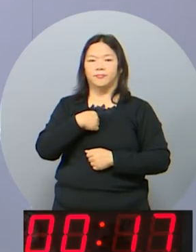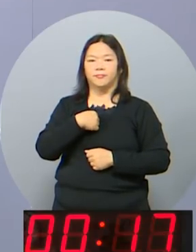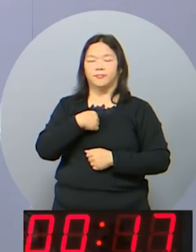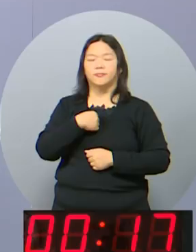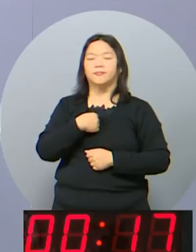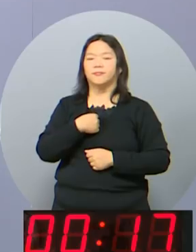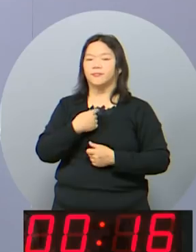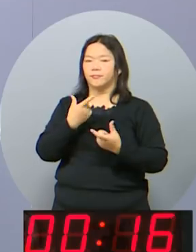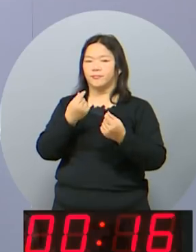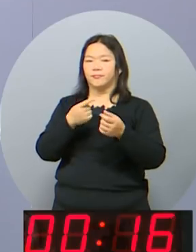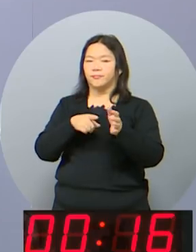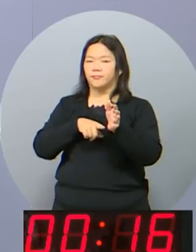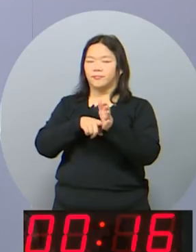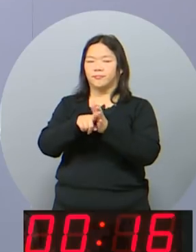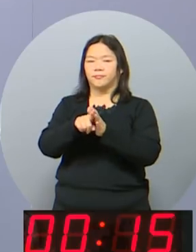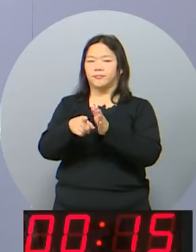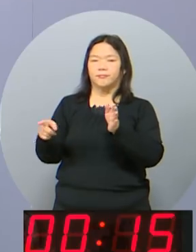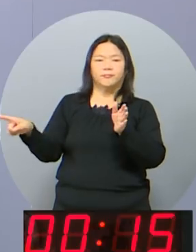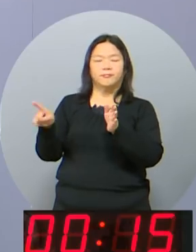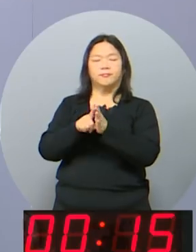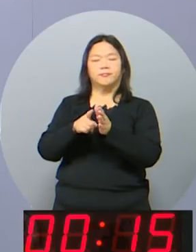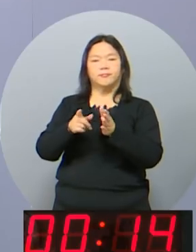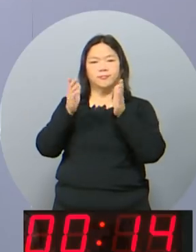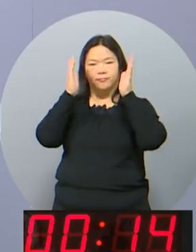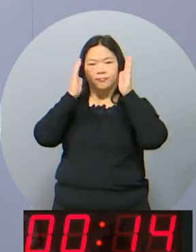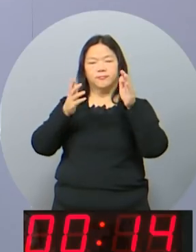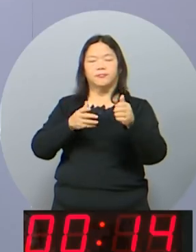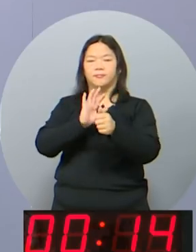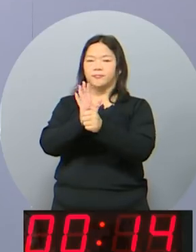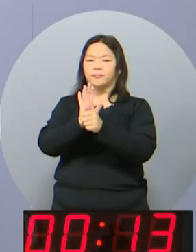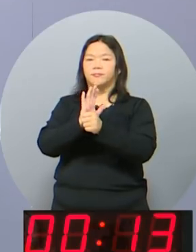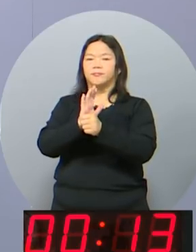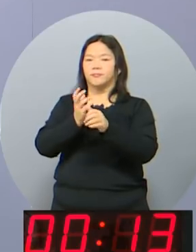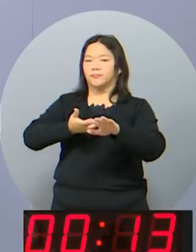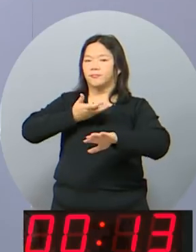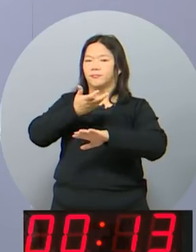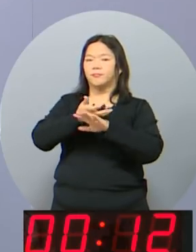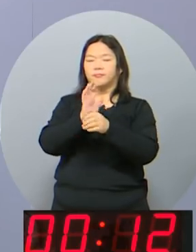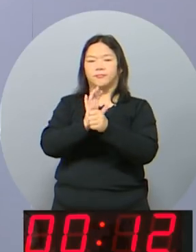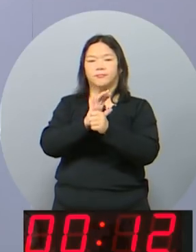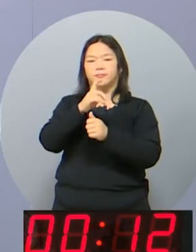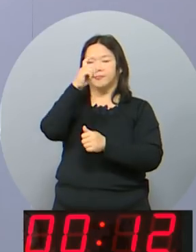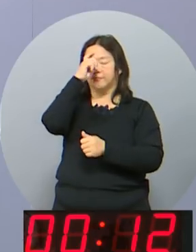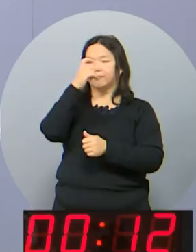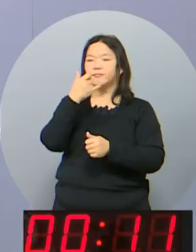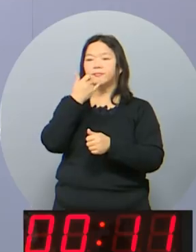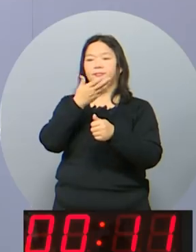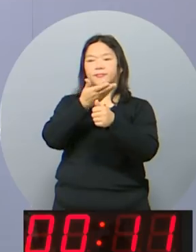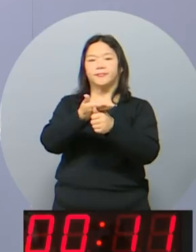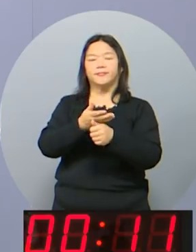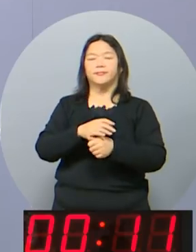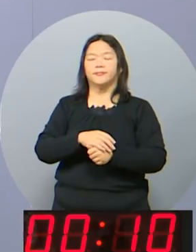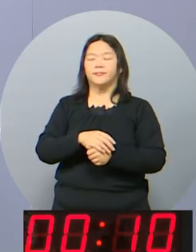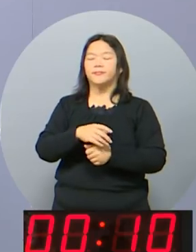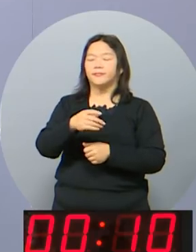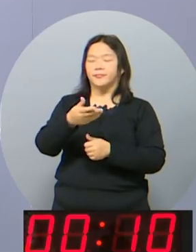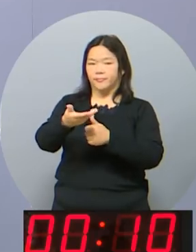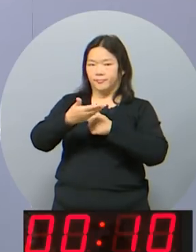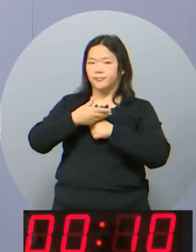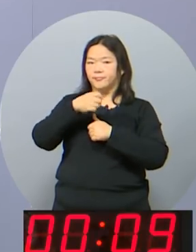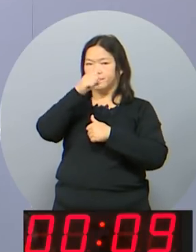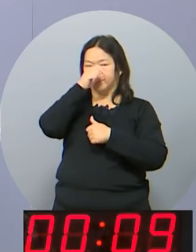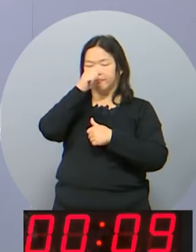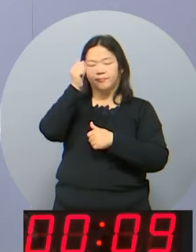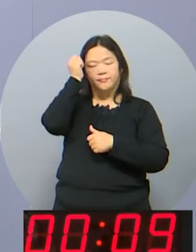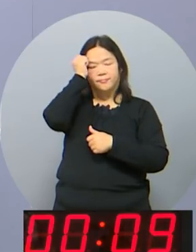来认真服务用心服务，然后希望给乡民们给我好的一个印象，